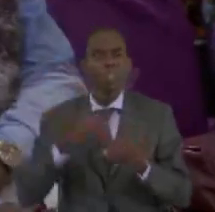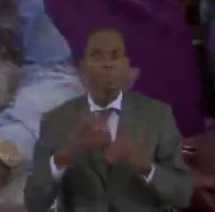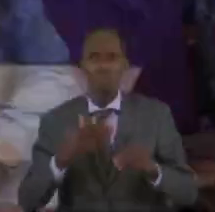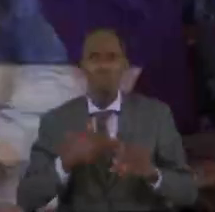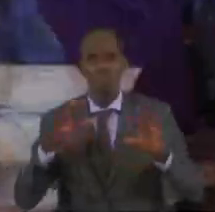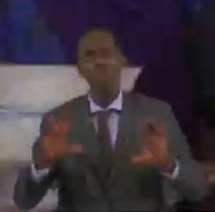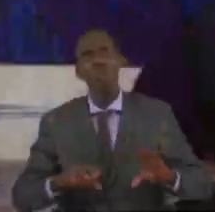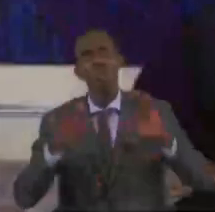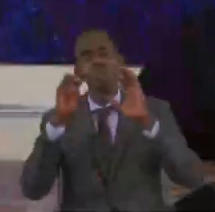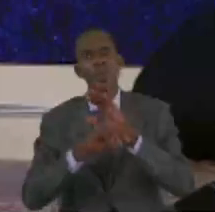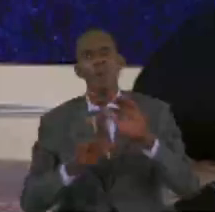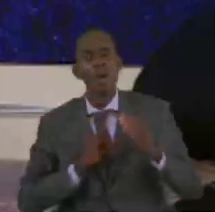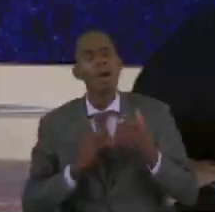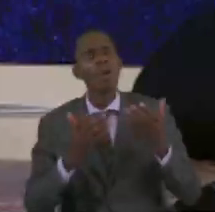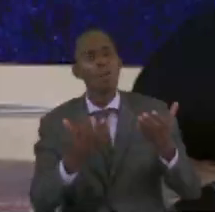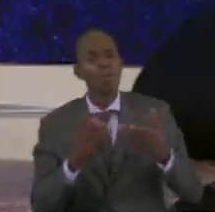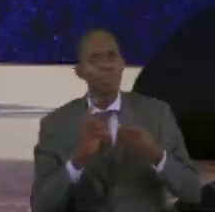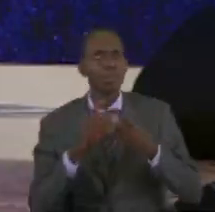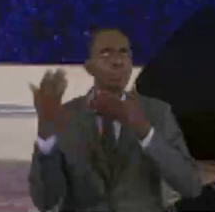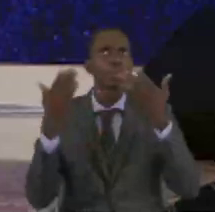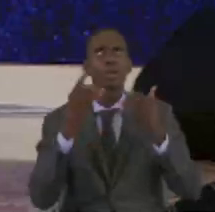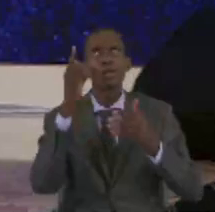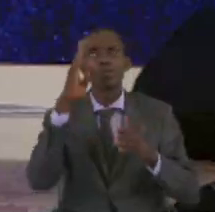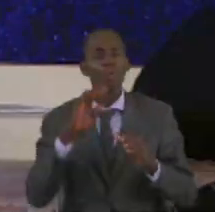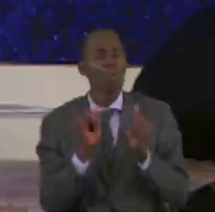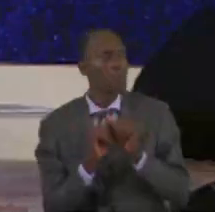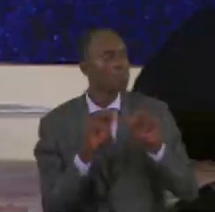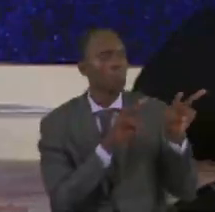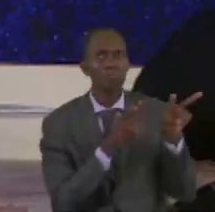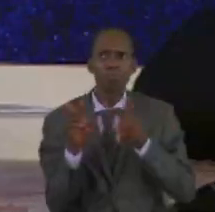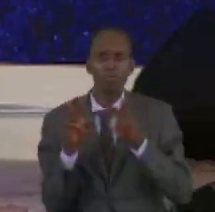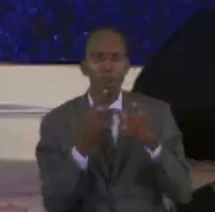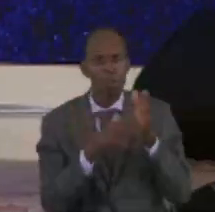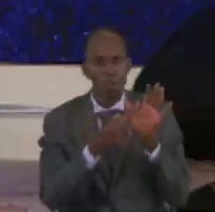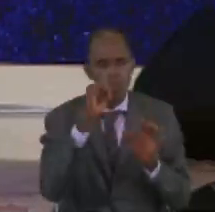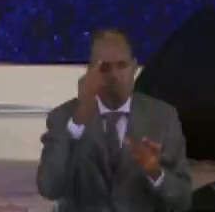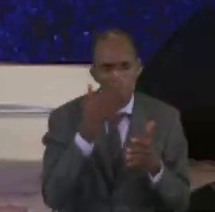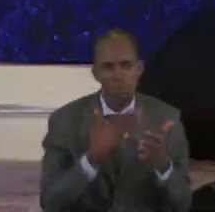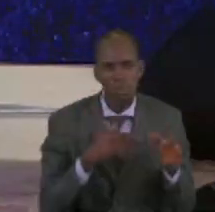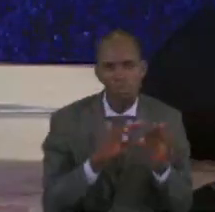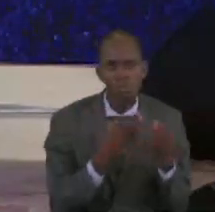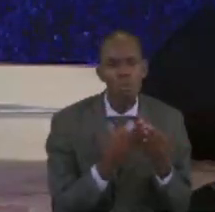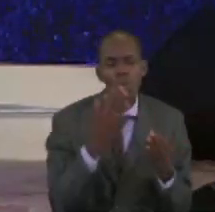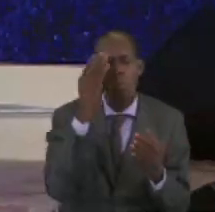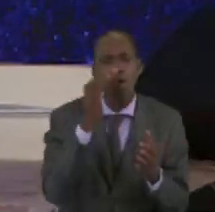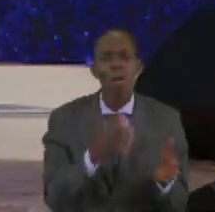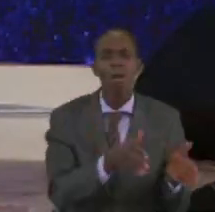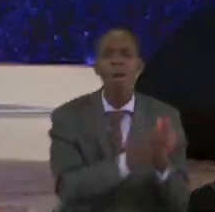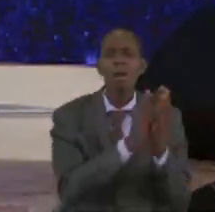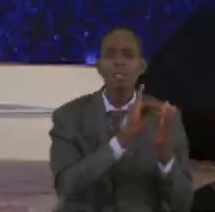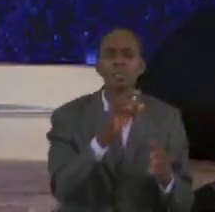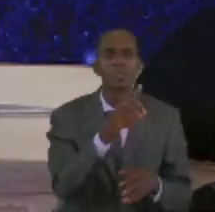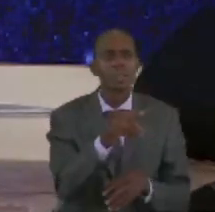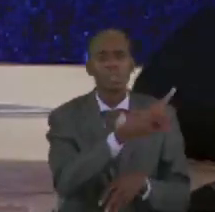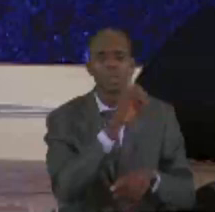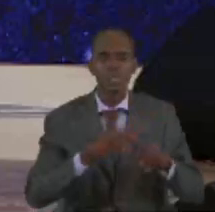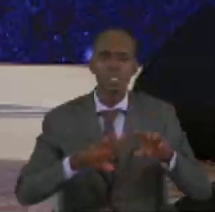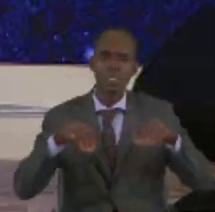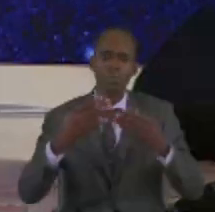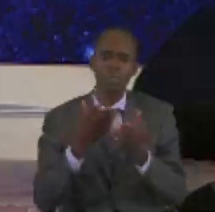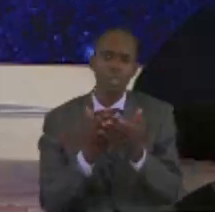style de vie, dans mon aspiration, dans mon engagement. Je veux servir le Seigneur, sans regarder de gauche à droite. Que